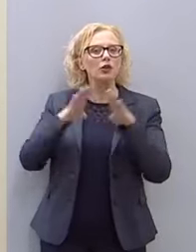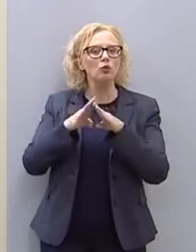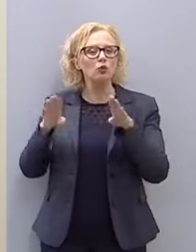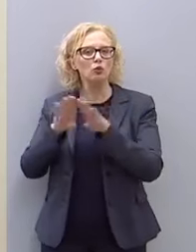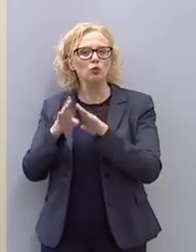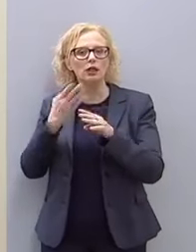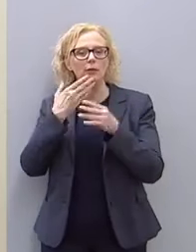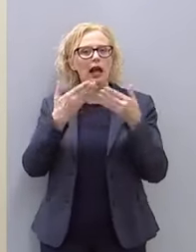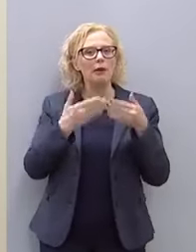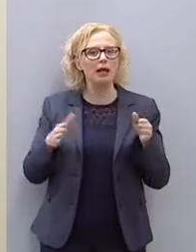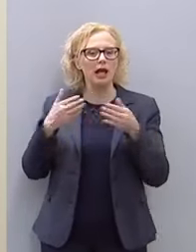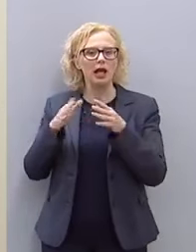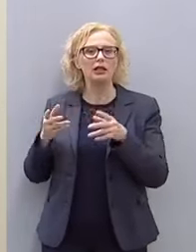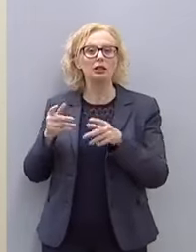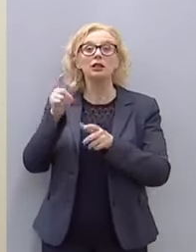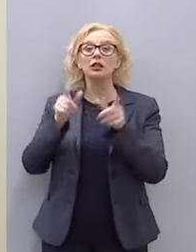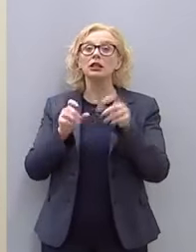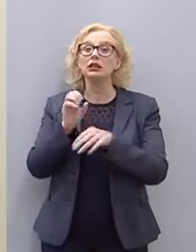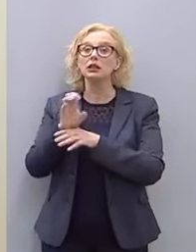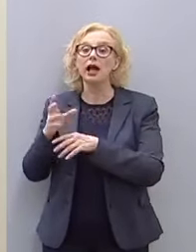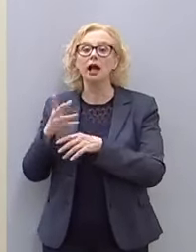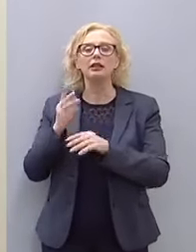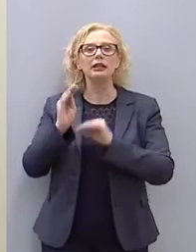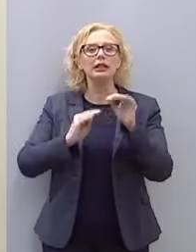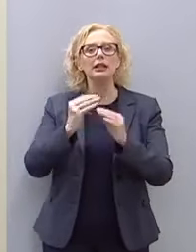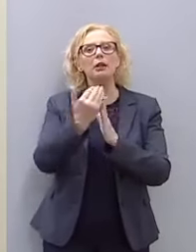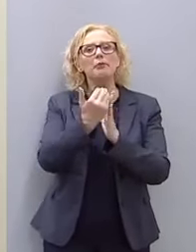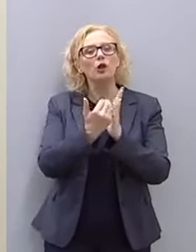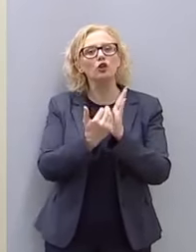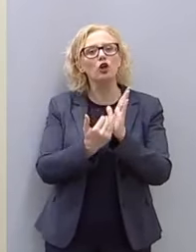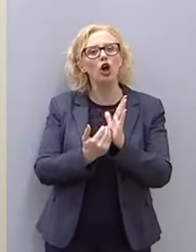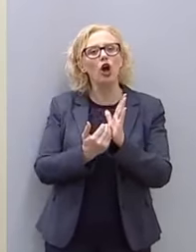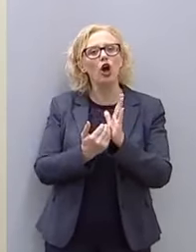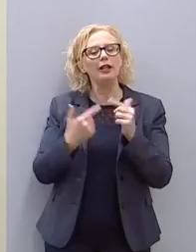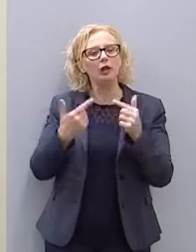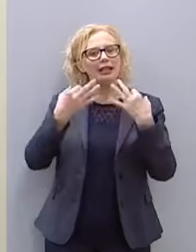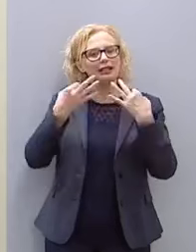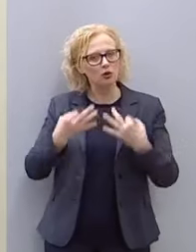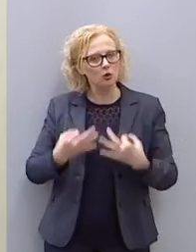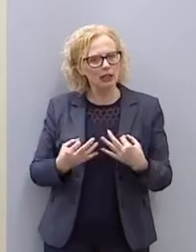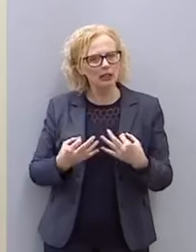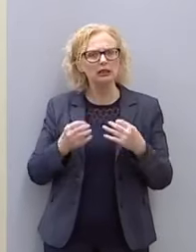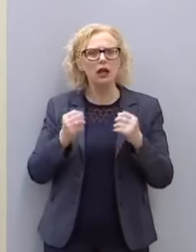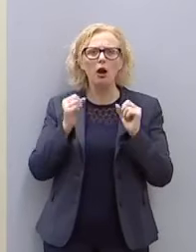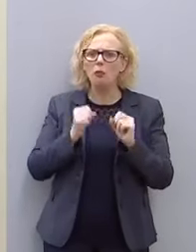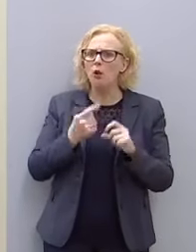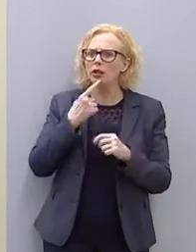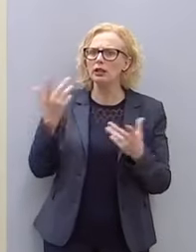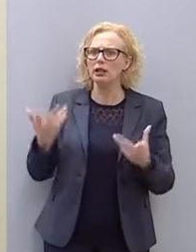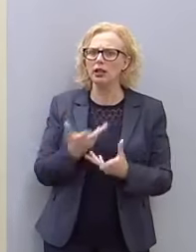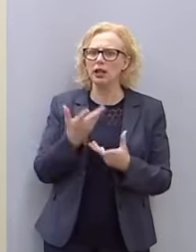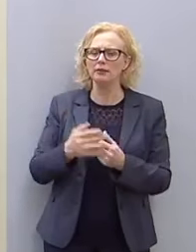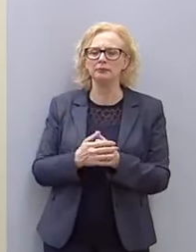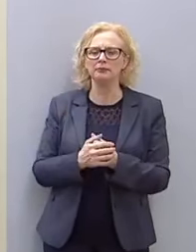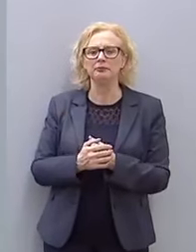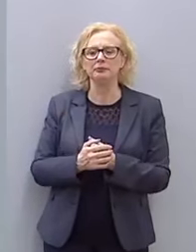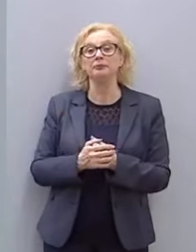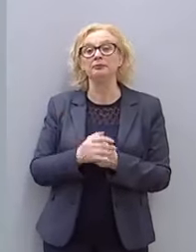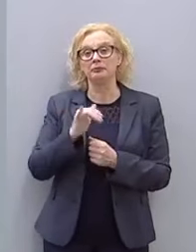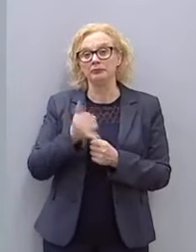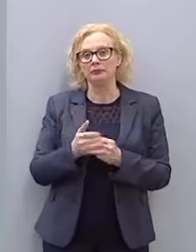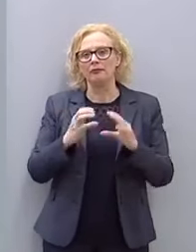collega ci sono degli insegnanti che chiedono specifici protocolli per la sicurezza può anticipare qualcosa ma è chiaro che per